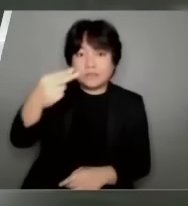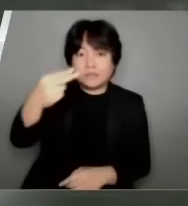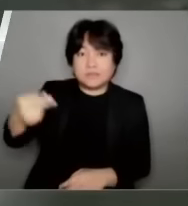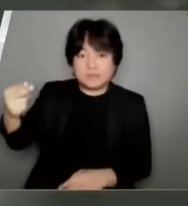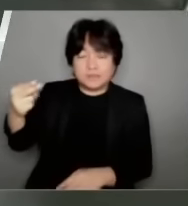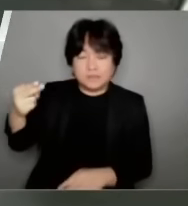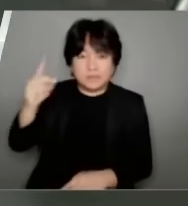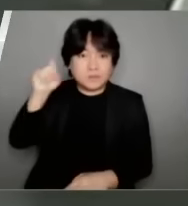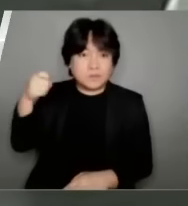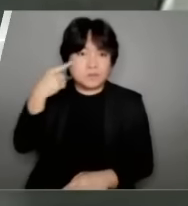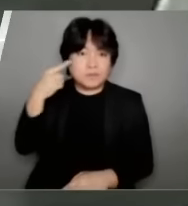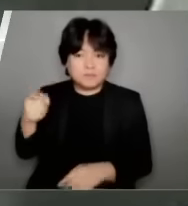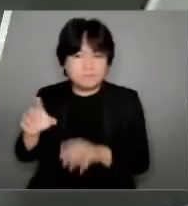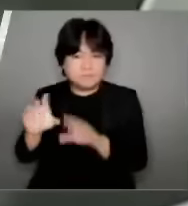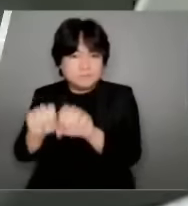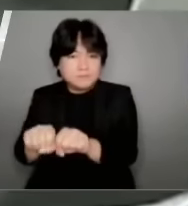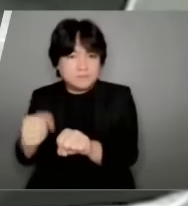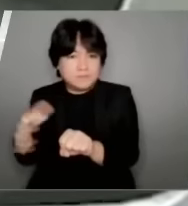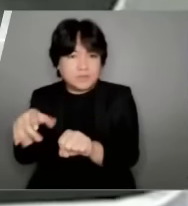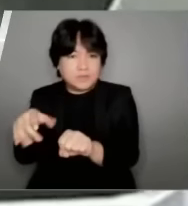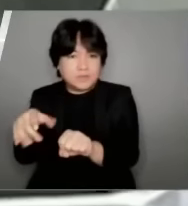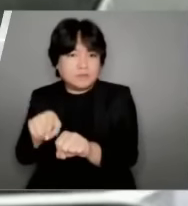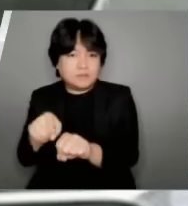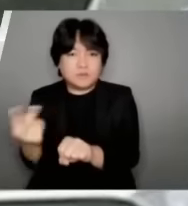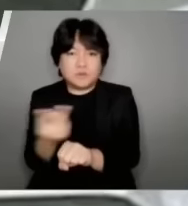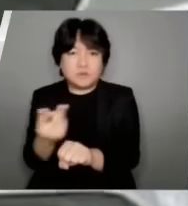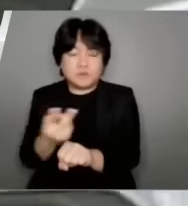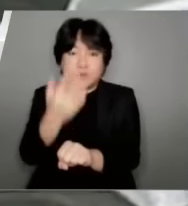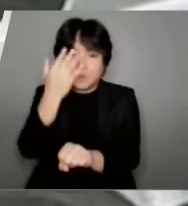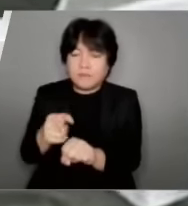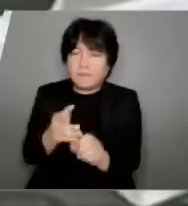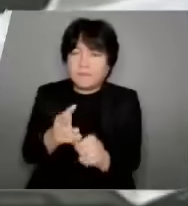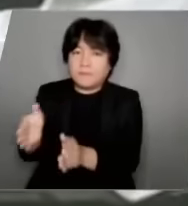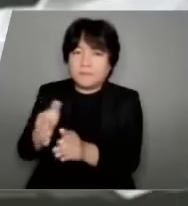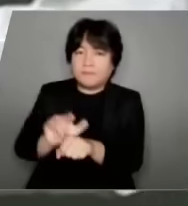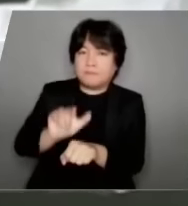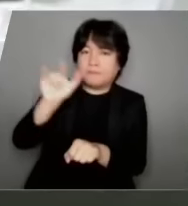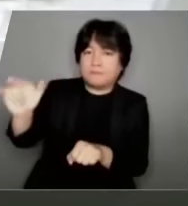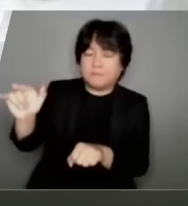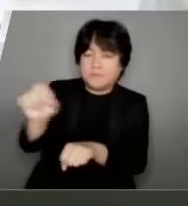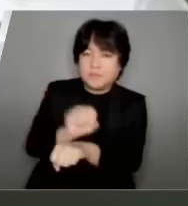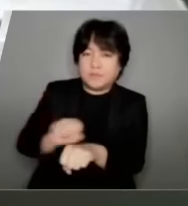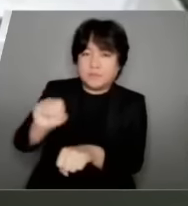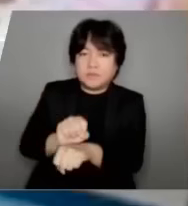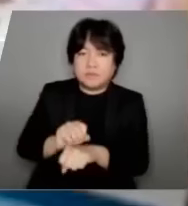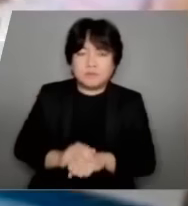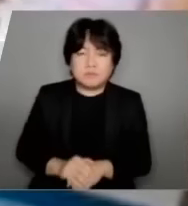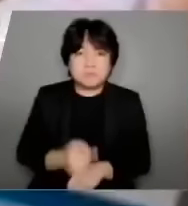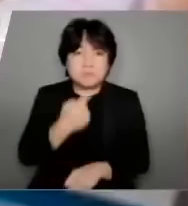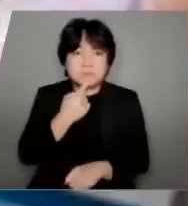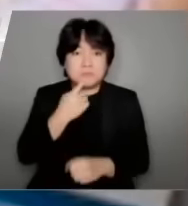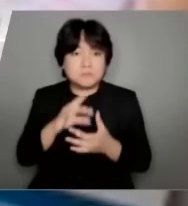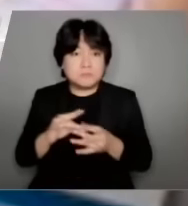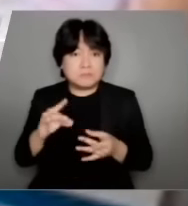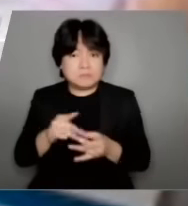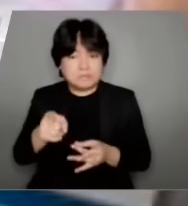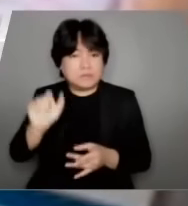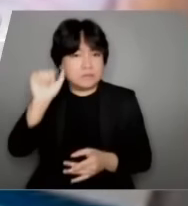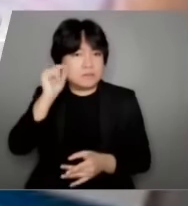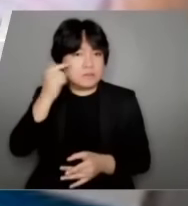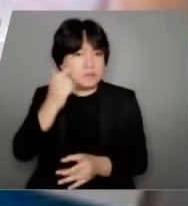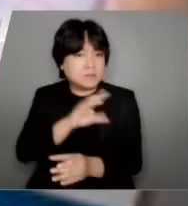pa Singapore. Batay sa surveillance, nakasama sila ng dismissed Bamban Mayor nang lumabas ito ng bansa. Pero itinanggi ni